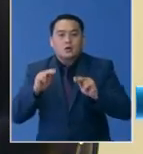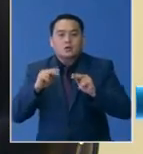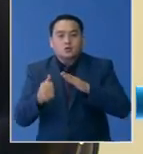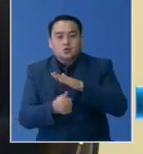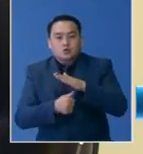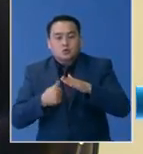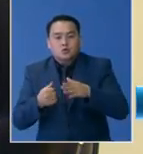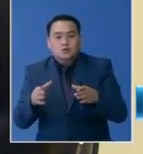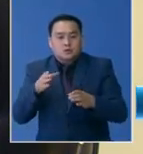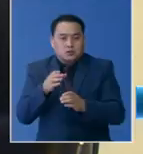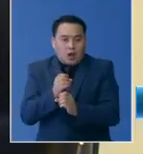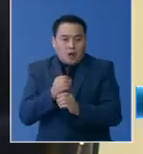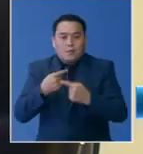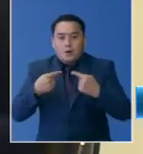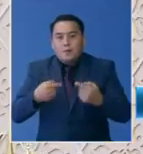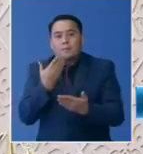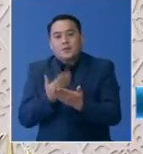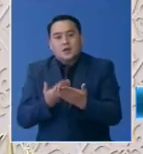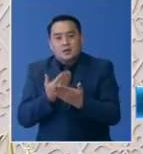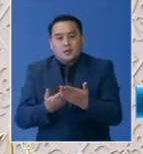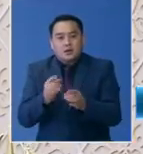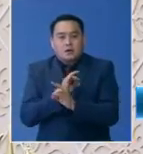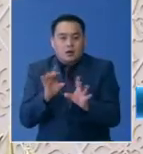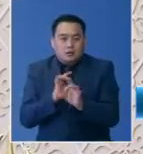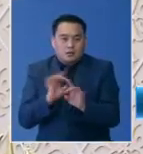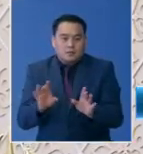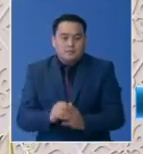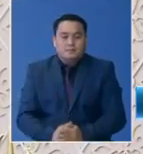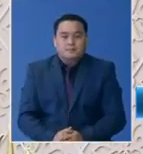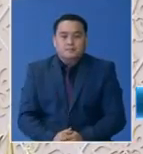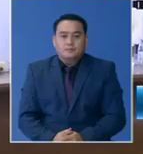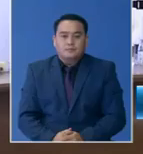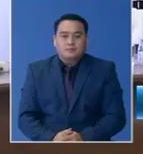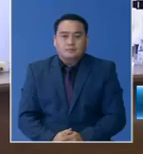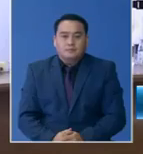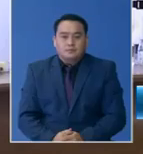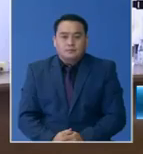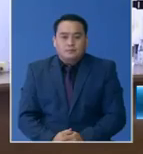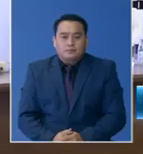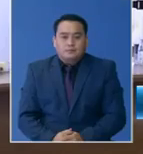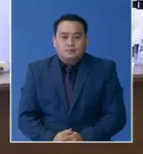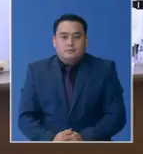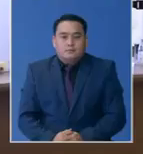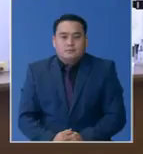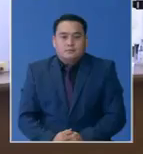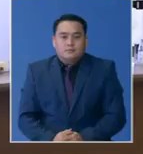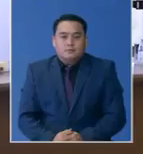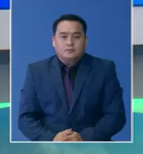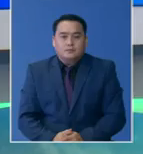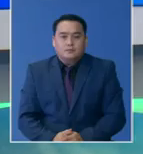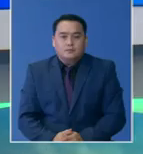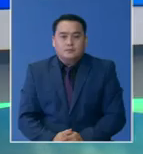жұмыссыздықты азайту бойынша өзгелерге үлгі ету керектігін айтты. Мадина Берікқызы, Жасұлан Шымкенже, Жетсу телеарнасы.